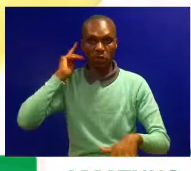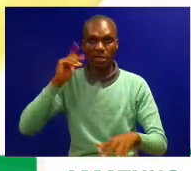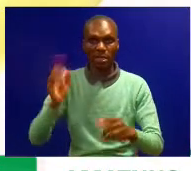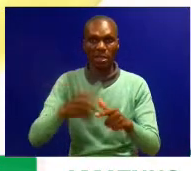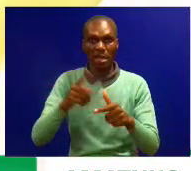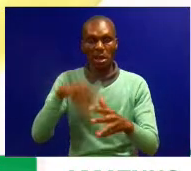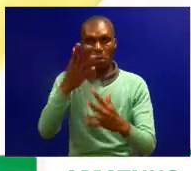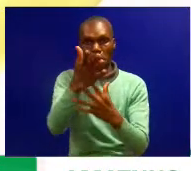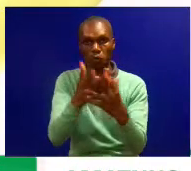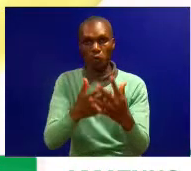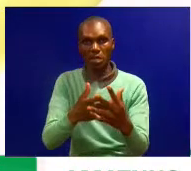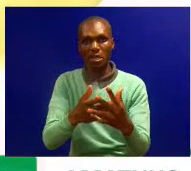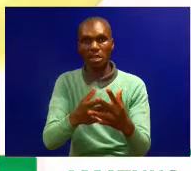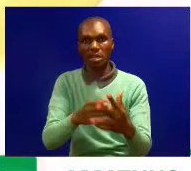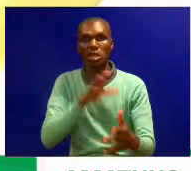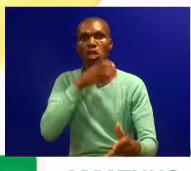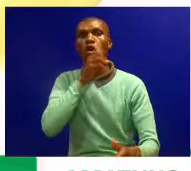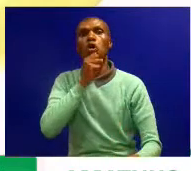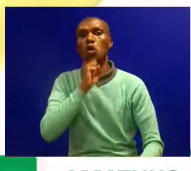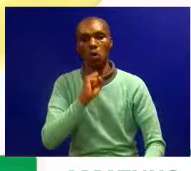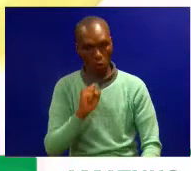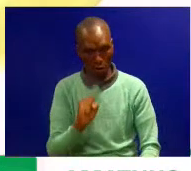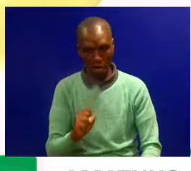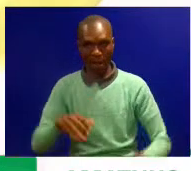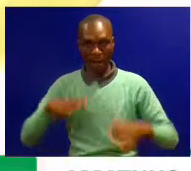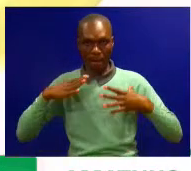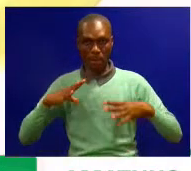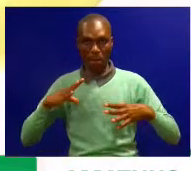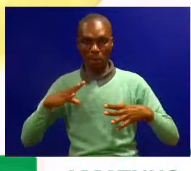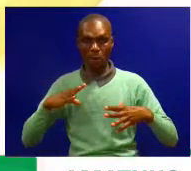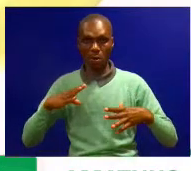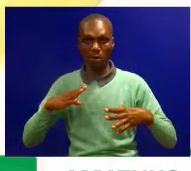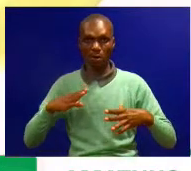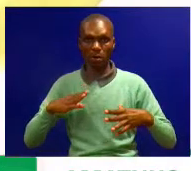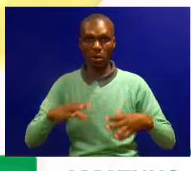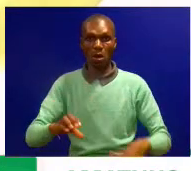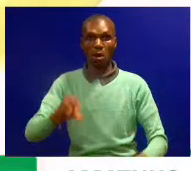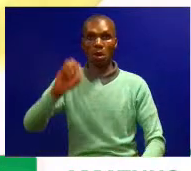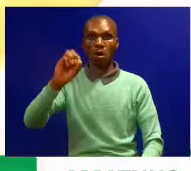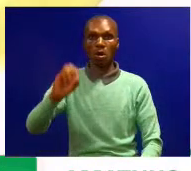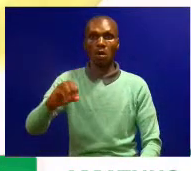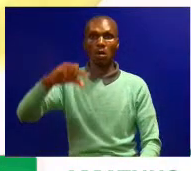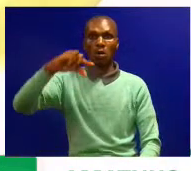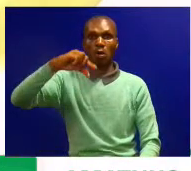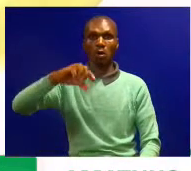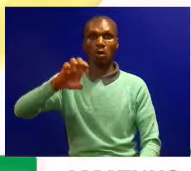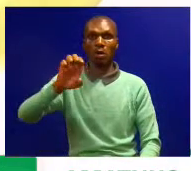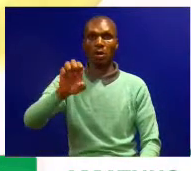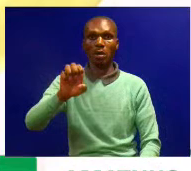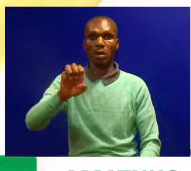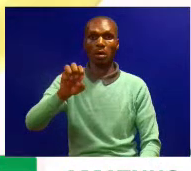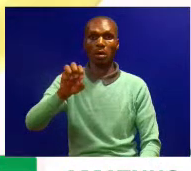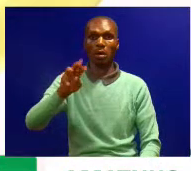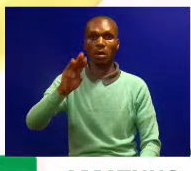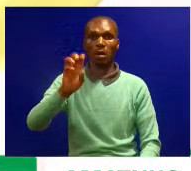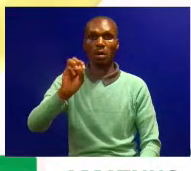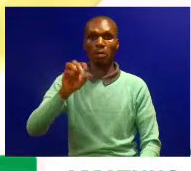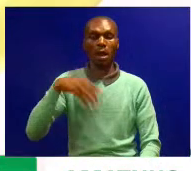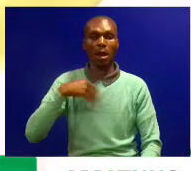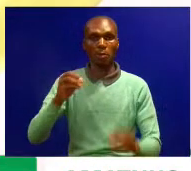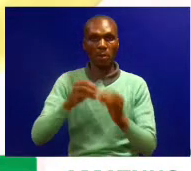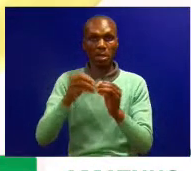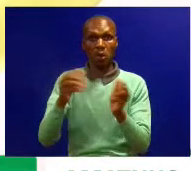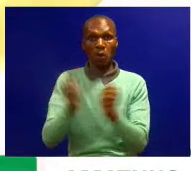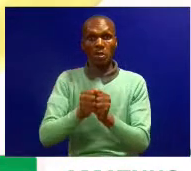Yabagako Setureti Yabagaka akorwa ase ensemo Ogembo ni kubwana baumera na numu governor we kaunti ya Kisi